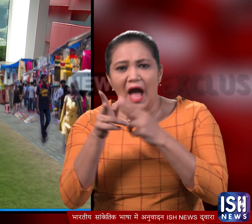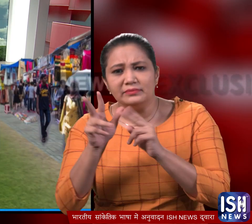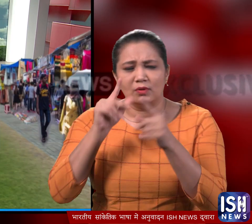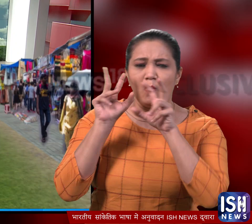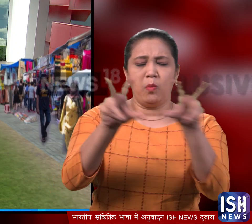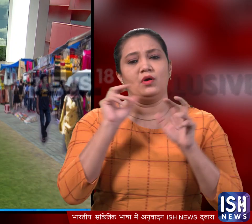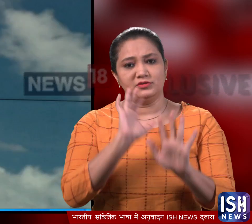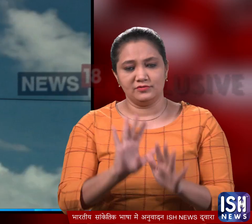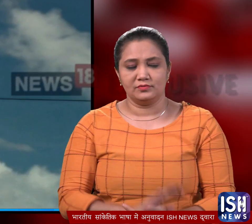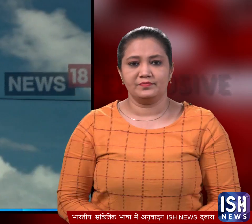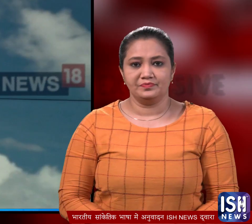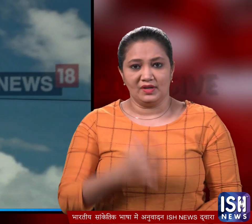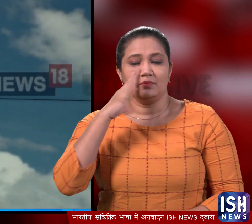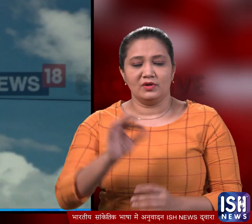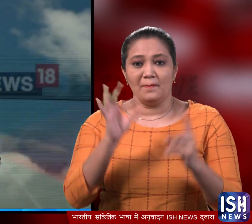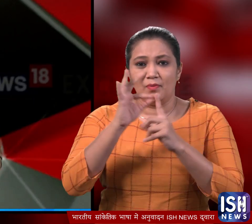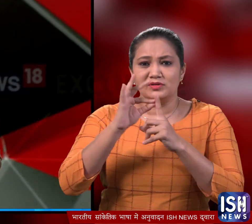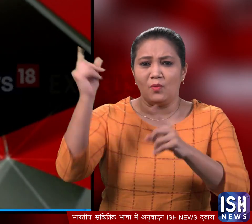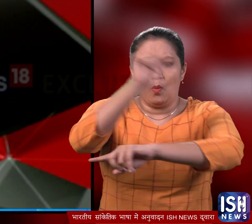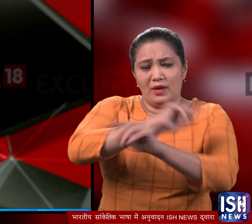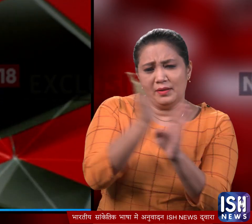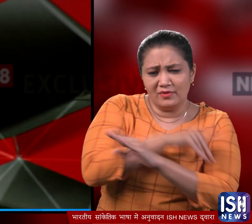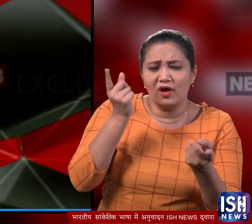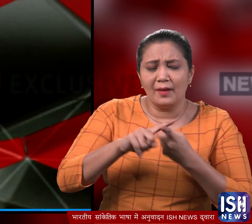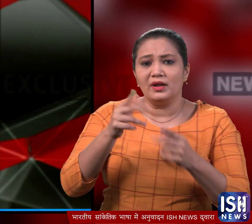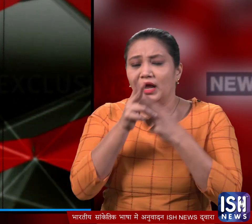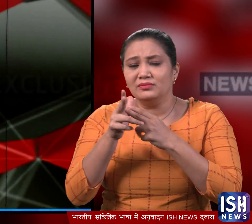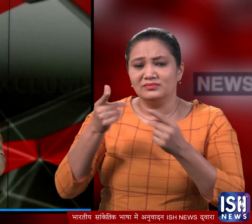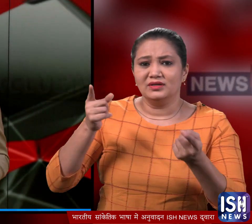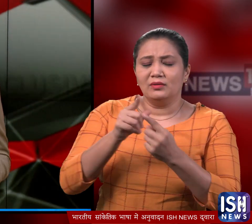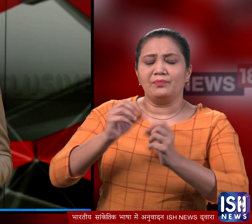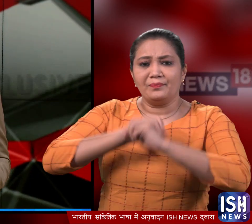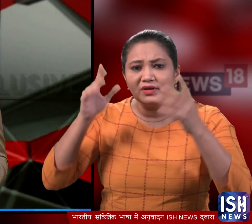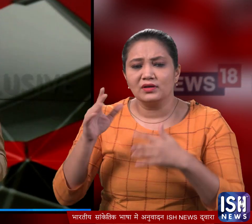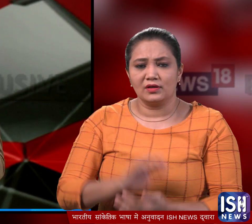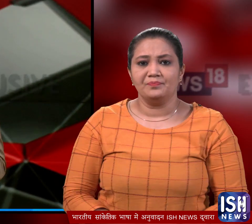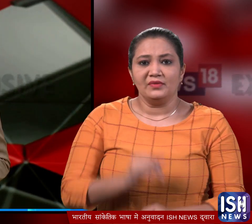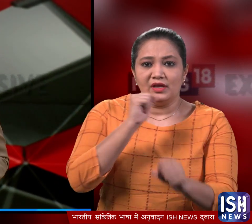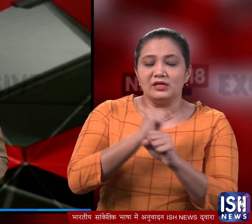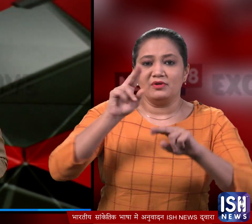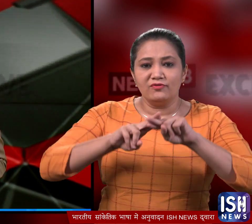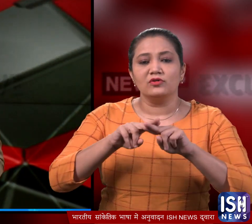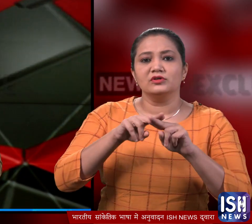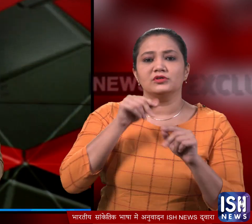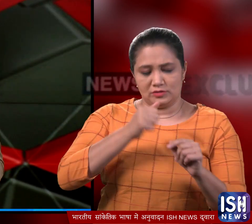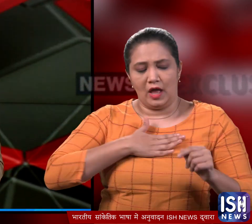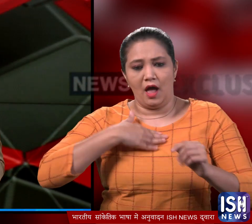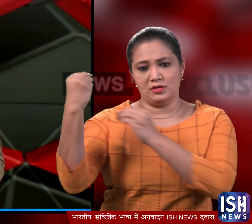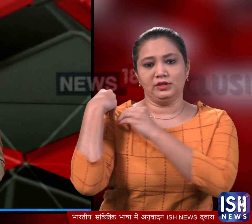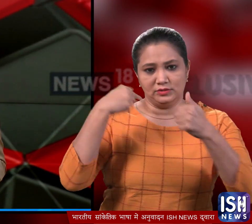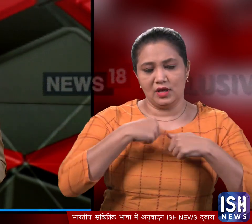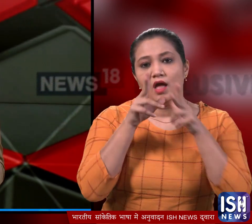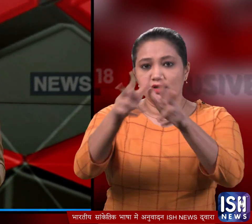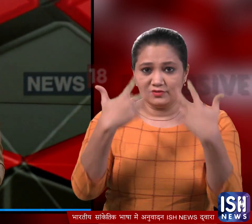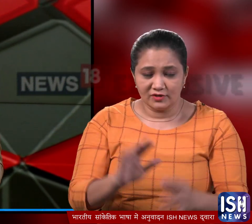किया गया है। सौभाग्य की बात यह कि पुंछ में एक दिन पहले सेना की टुकड़ी पर हमले को गजनवी फोर्स नाम के आतंकी संगठन ने अपनी करतूत